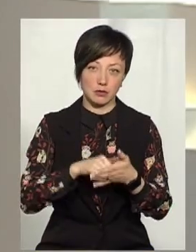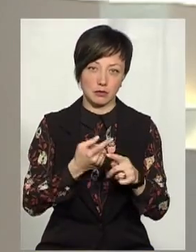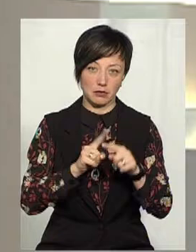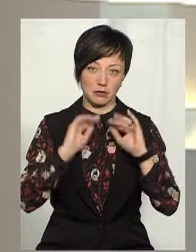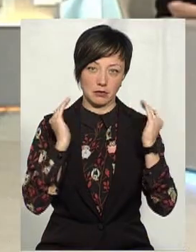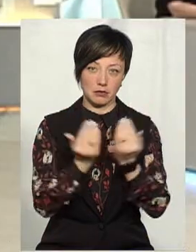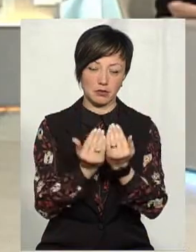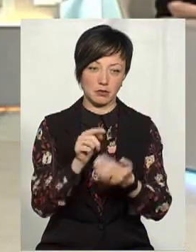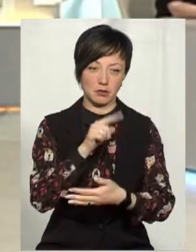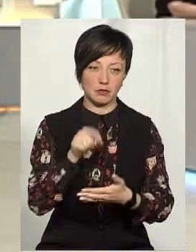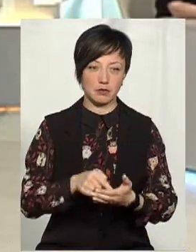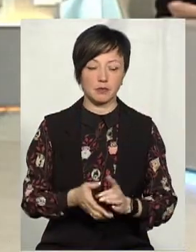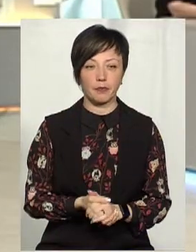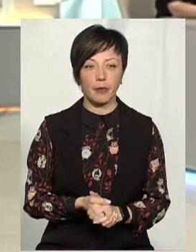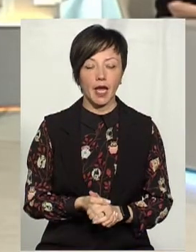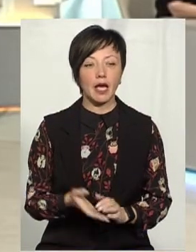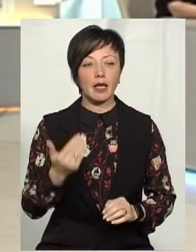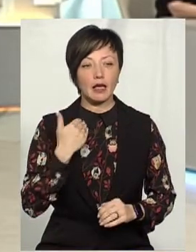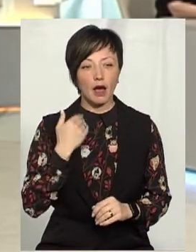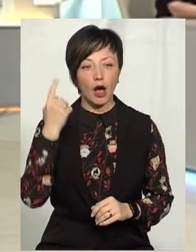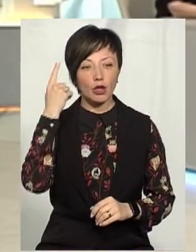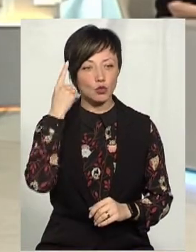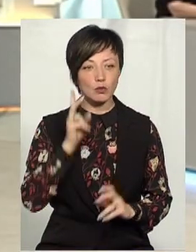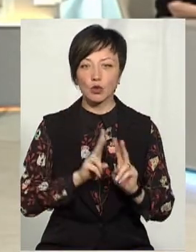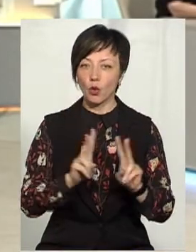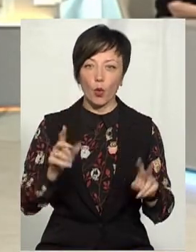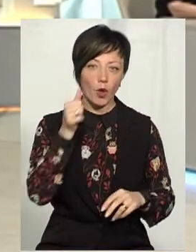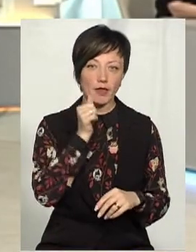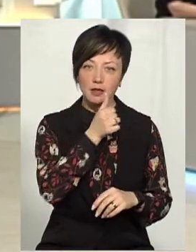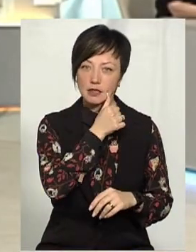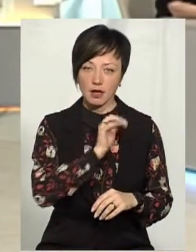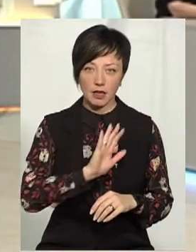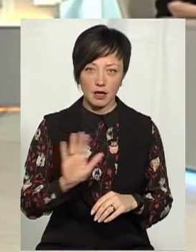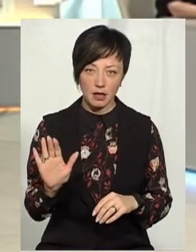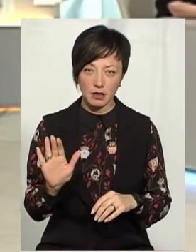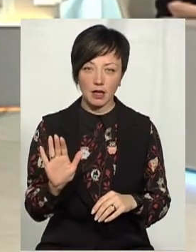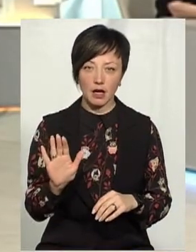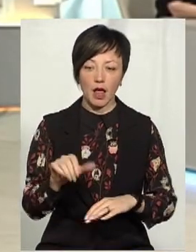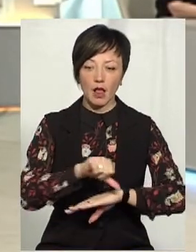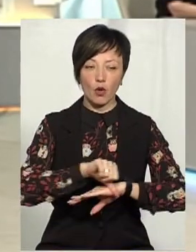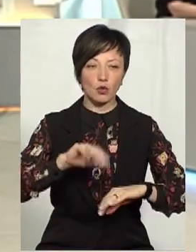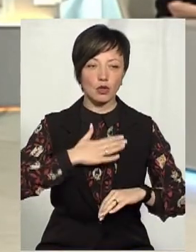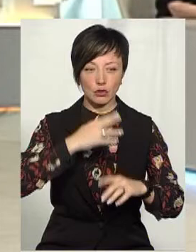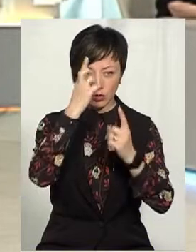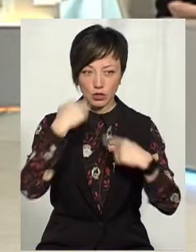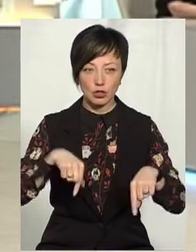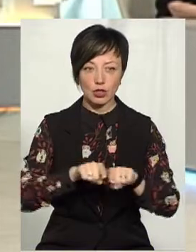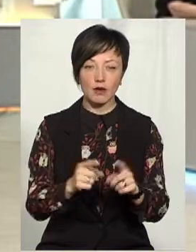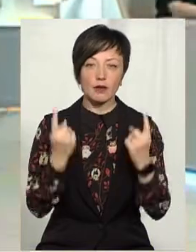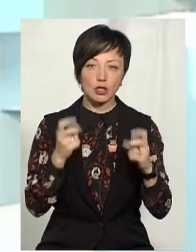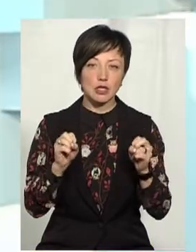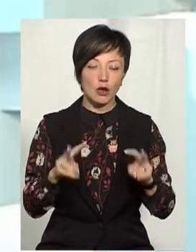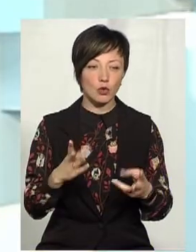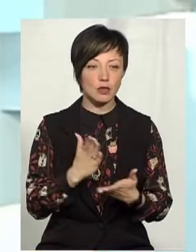карантин? Я думаю, що не для кого не секрет, що сьогодні на кордонах нашої держави знаходиться величезна